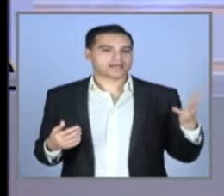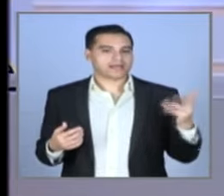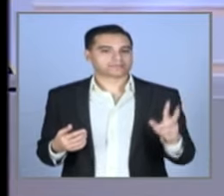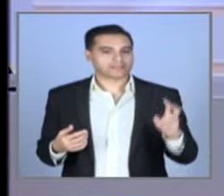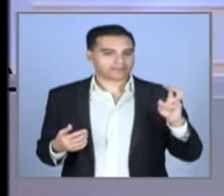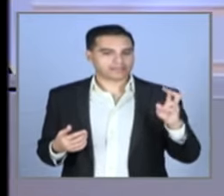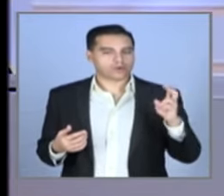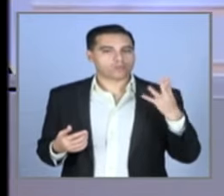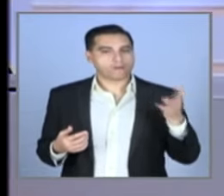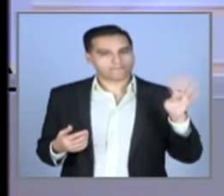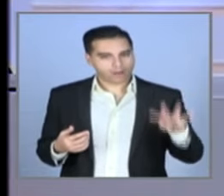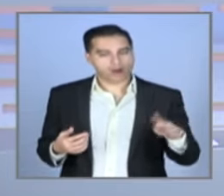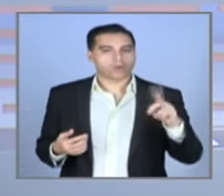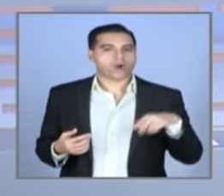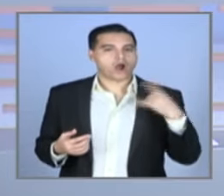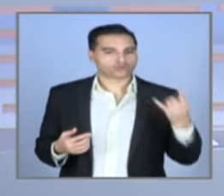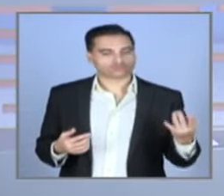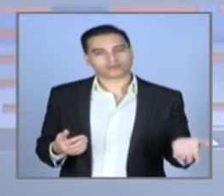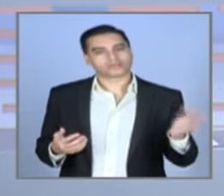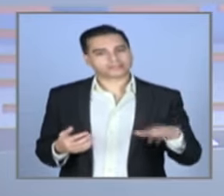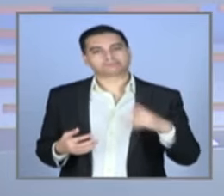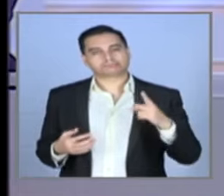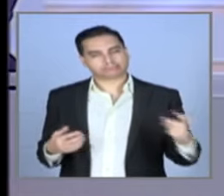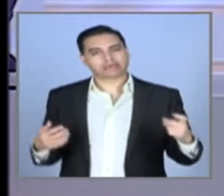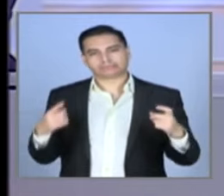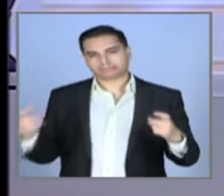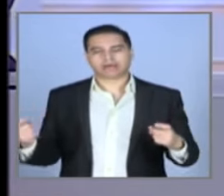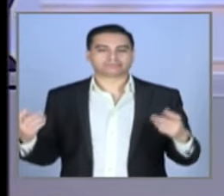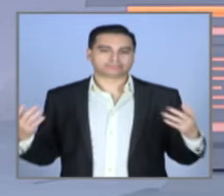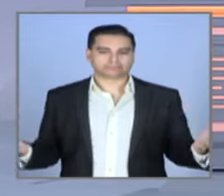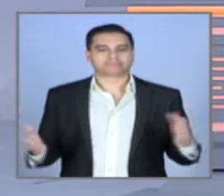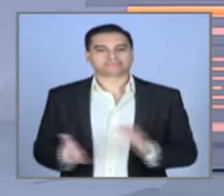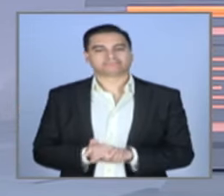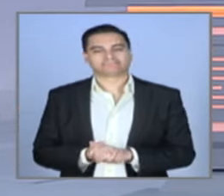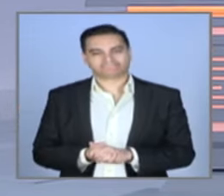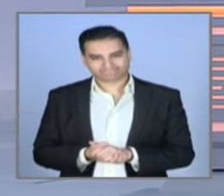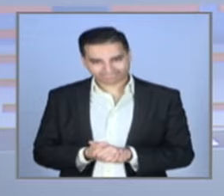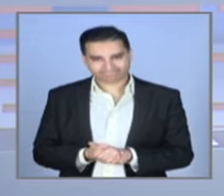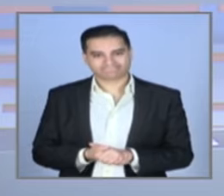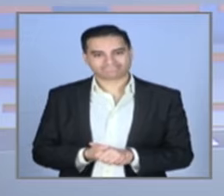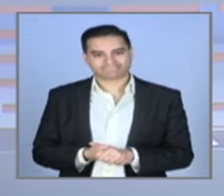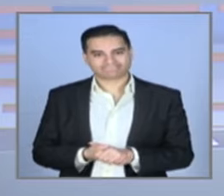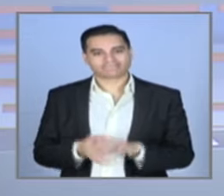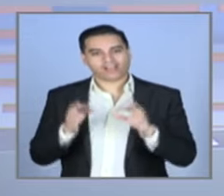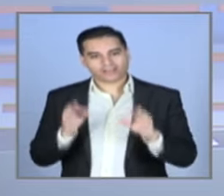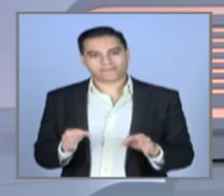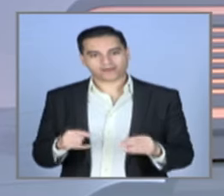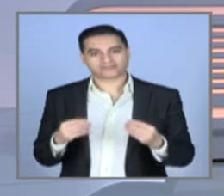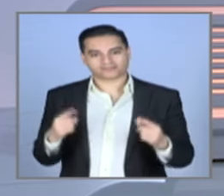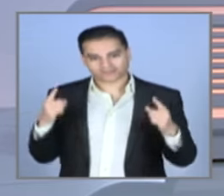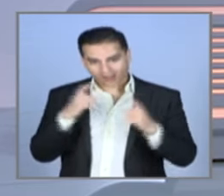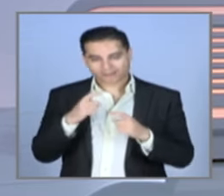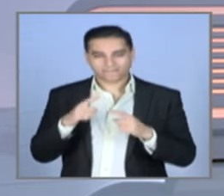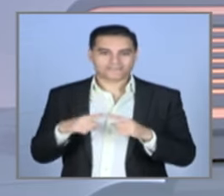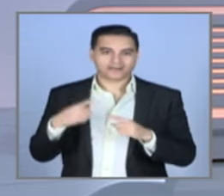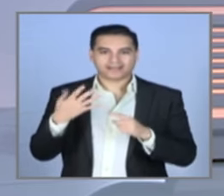كنتوا 70 4 إجابات صح، و10 نقط دية، بقيتوا 100. طبعا هنفك الاشتباك